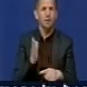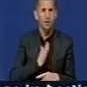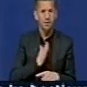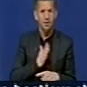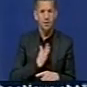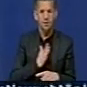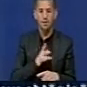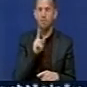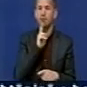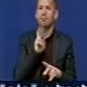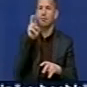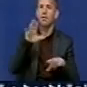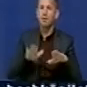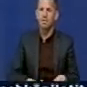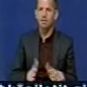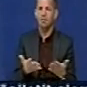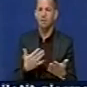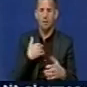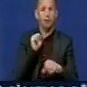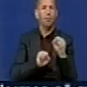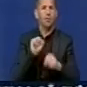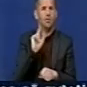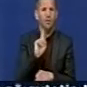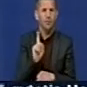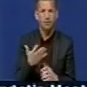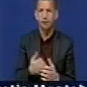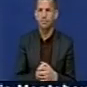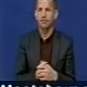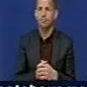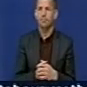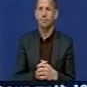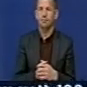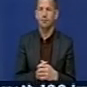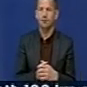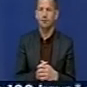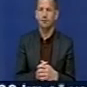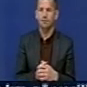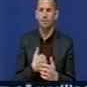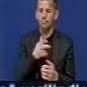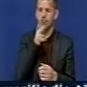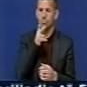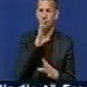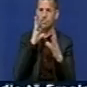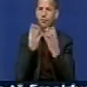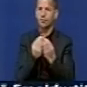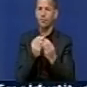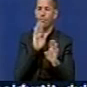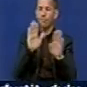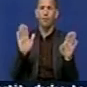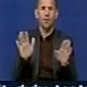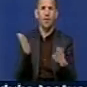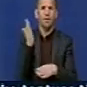për pushtet nuk na mbron. Unë kërkoj dinitetin e deputetëve